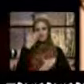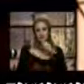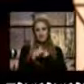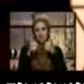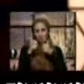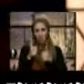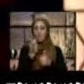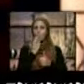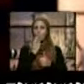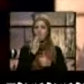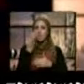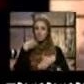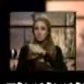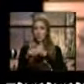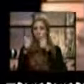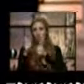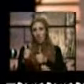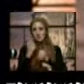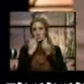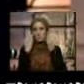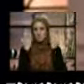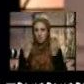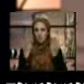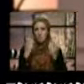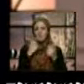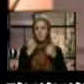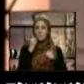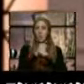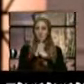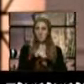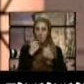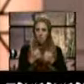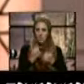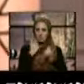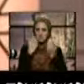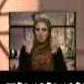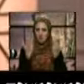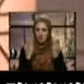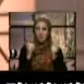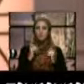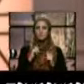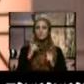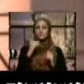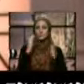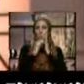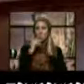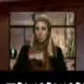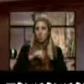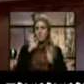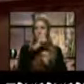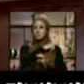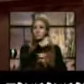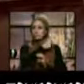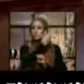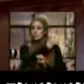وابناءنا زوجات صالحات، اللهم ردنا الى دينك ردا جميلا حسنا، اللهم لا تدع لنا في هذا اليوم العظيم ذنبا الا